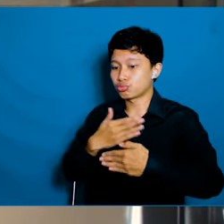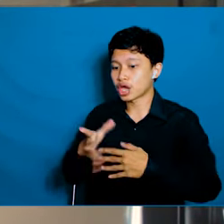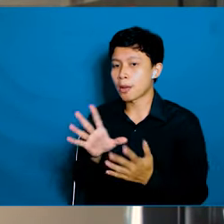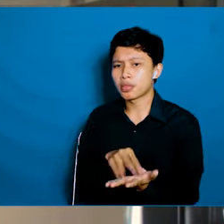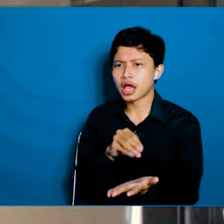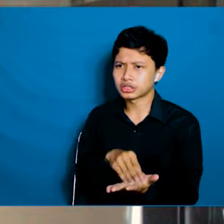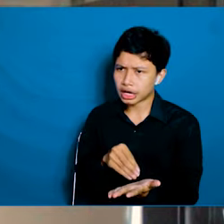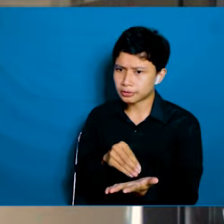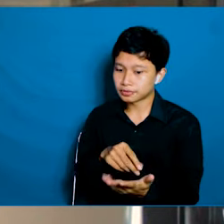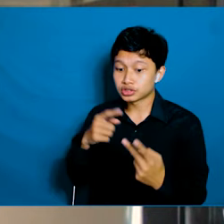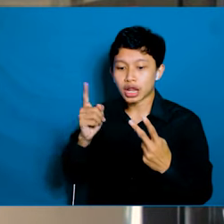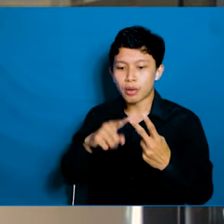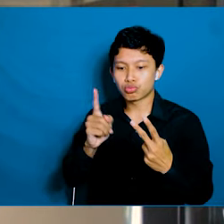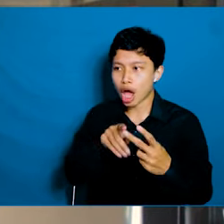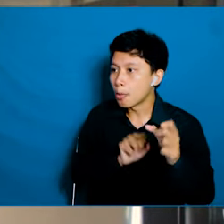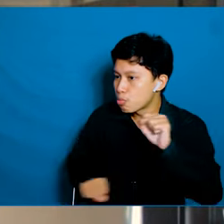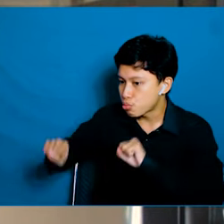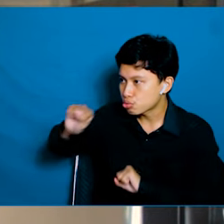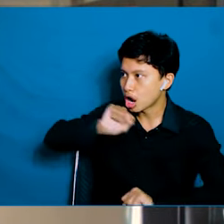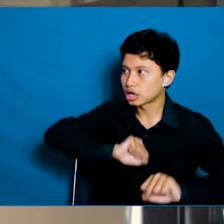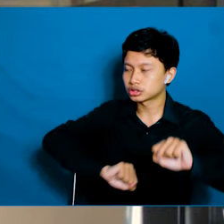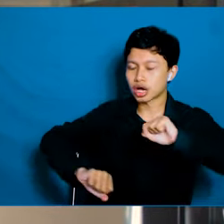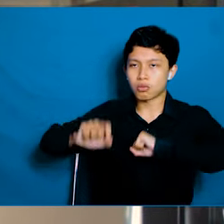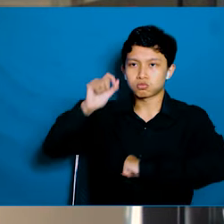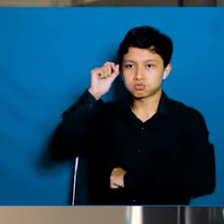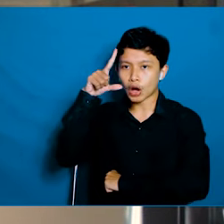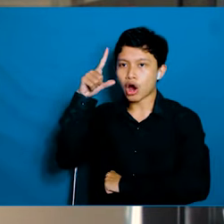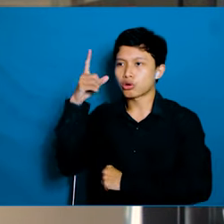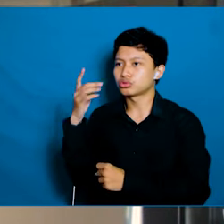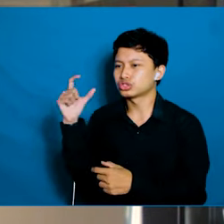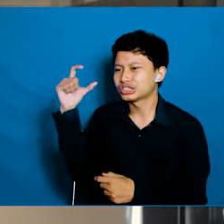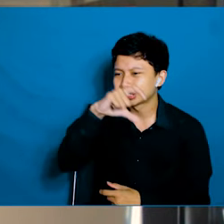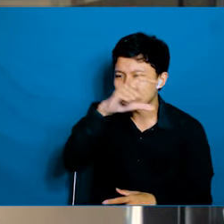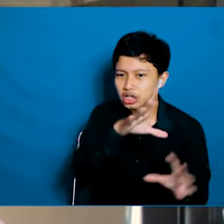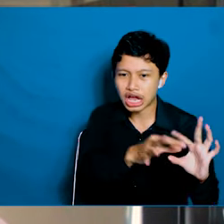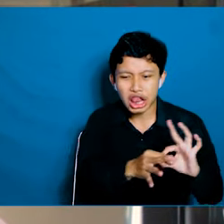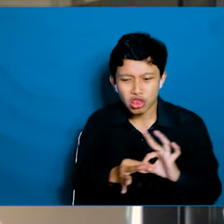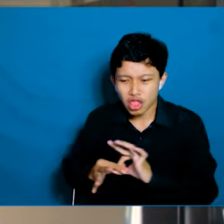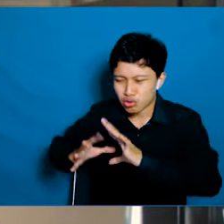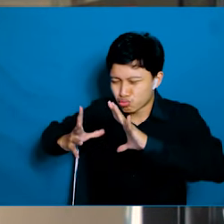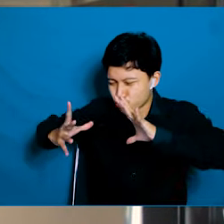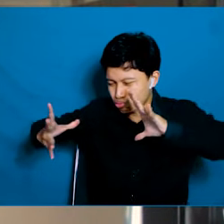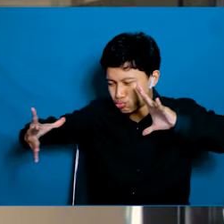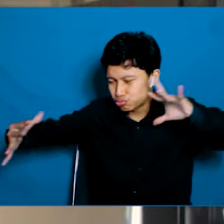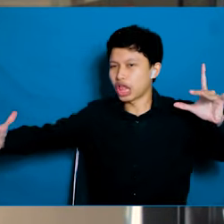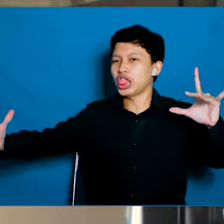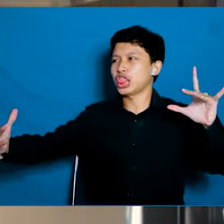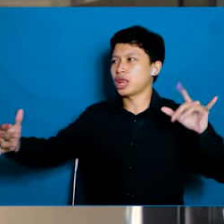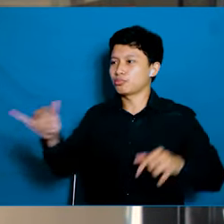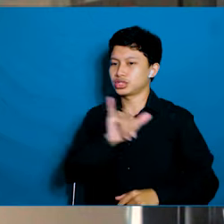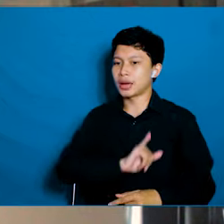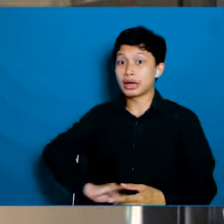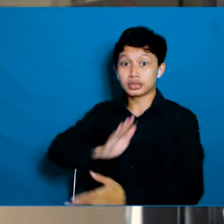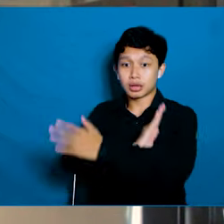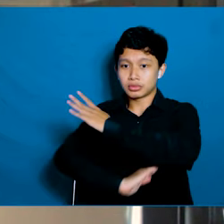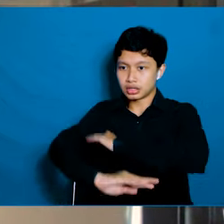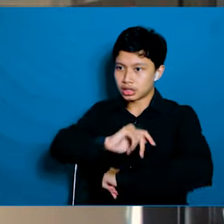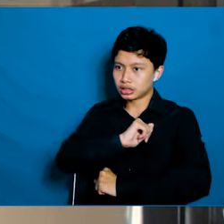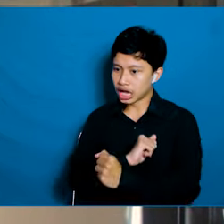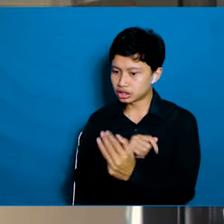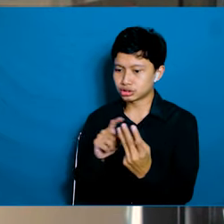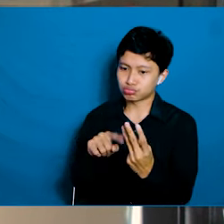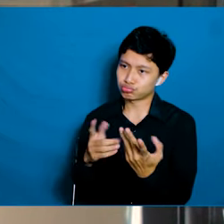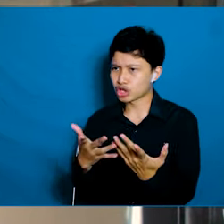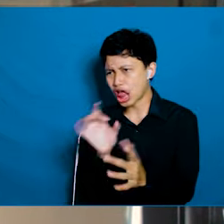Kemudian setelah belajar, beraksilah. Bangunlah jaringan seluas-luasnya. Jaringan dengan disabilitas,